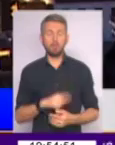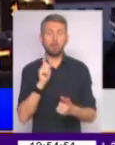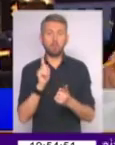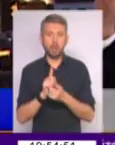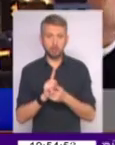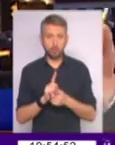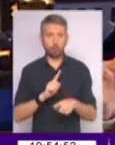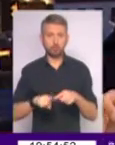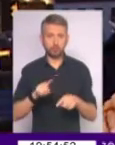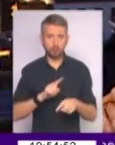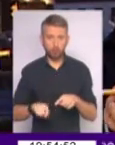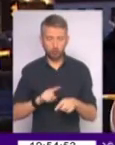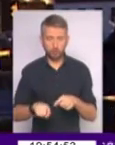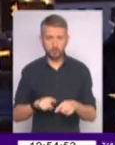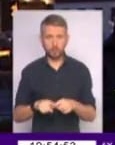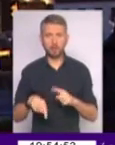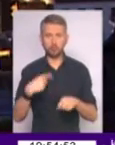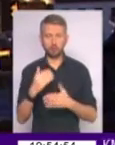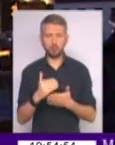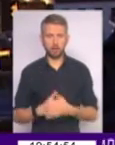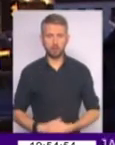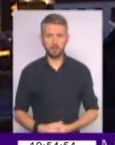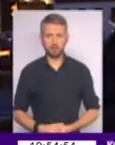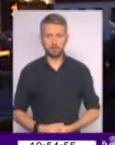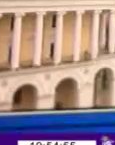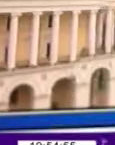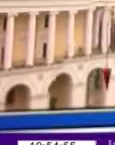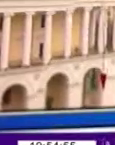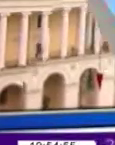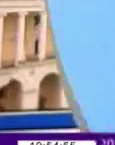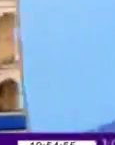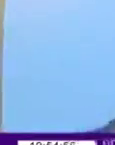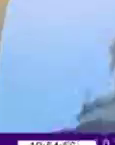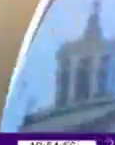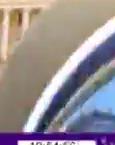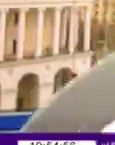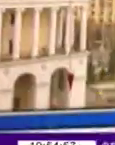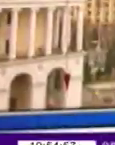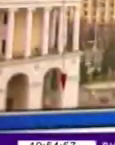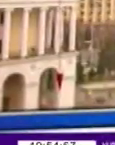Побачимося уже за мить у програмі «Столиця».